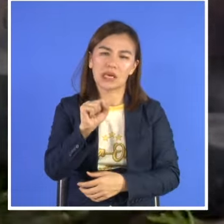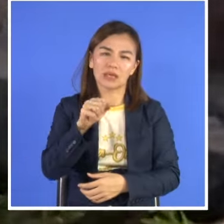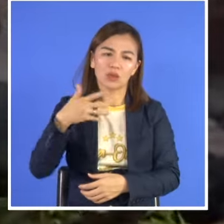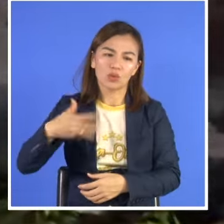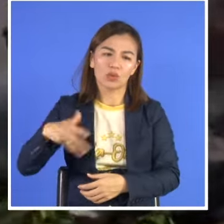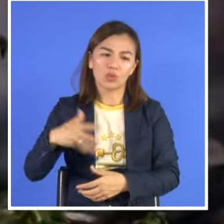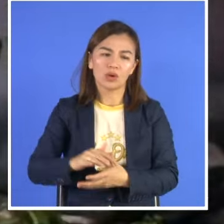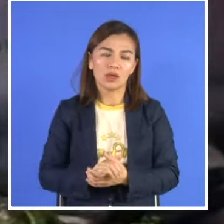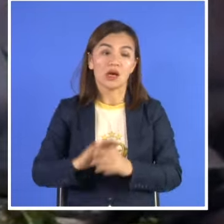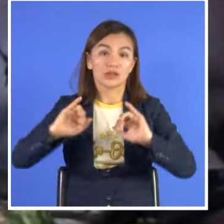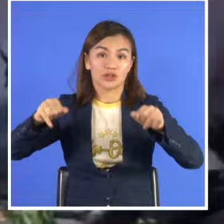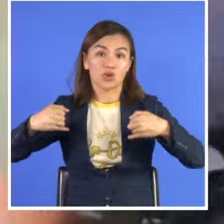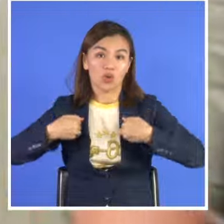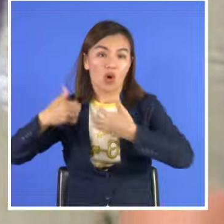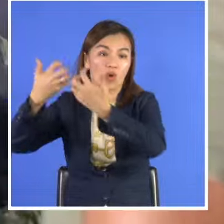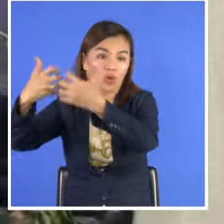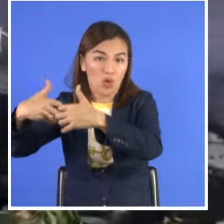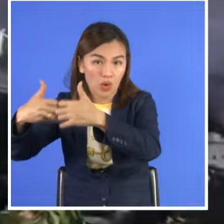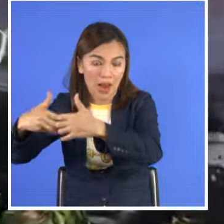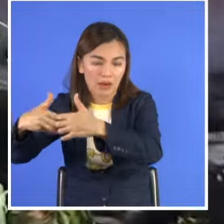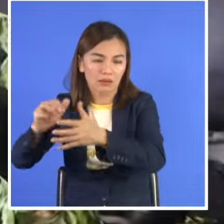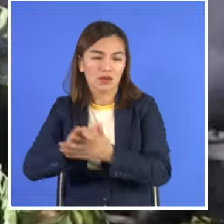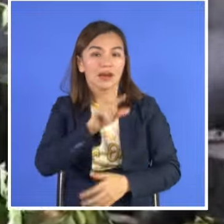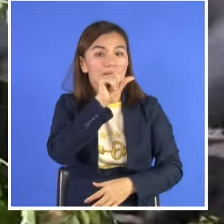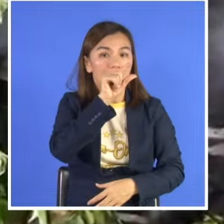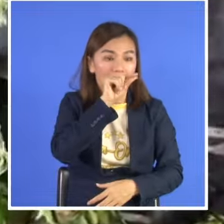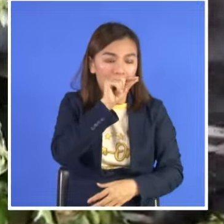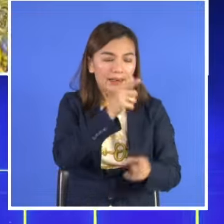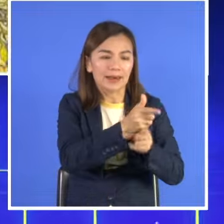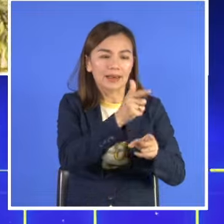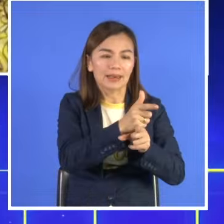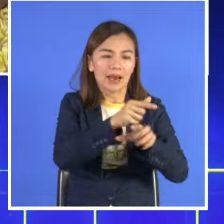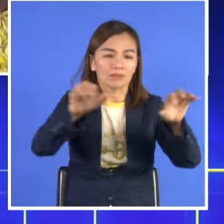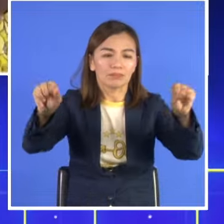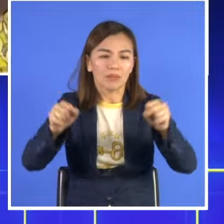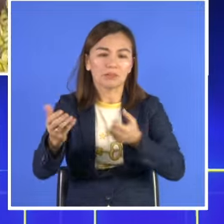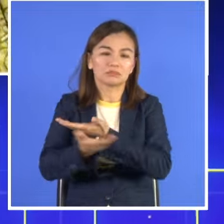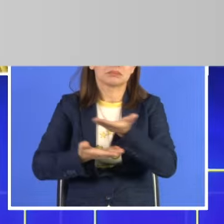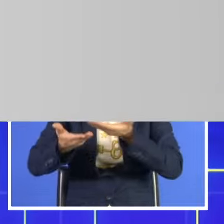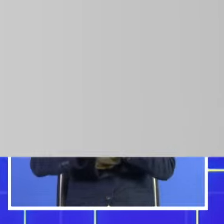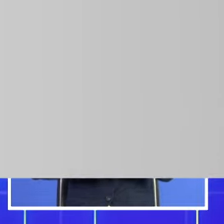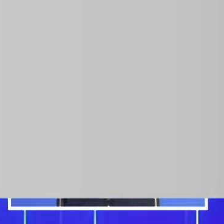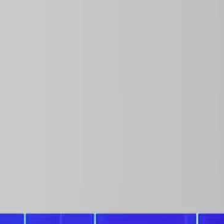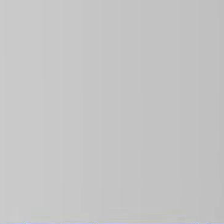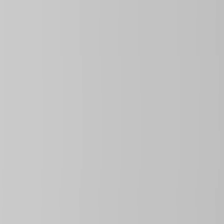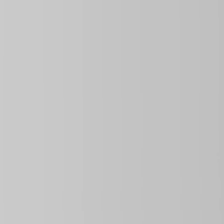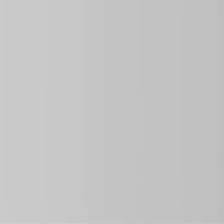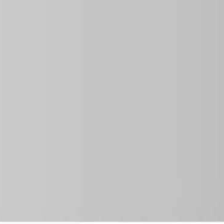เขาก็เชิญเจ้าของโรงงานเจ้าของเหล้าไก่ไปให้ข้อมูลที่โรงพักว่าจะเยียวยากันยังไงต่อไป